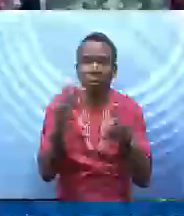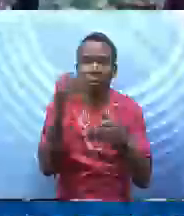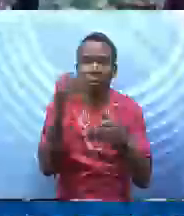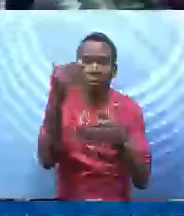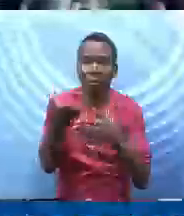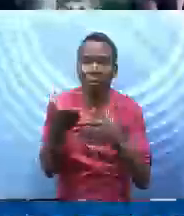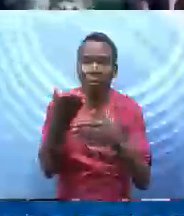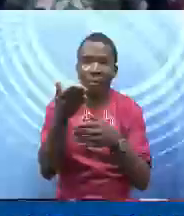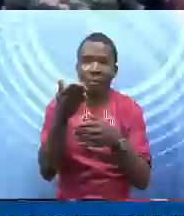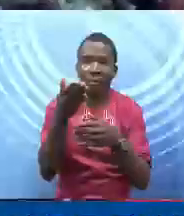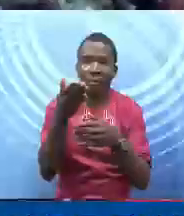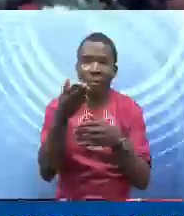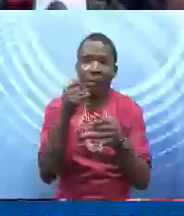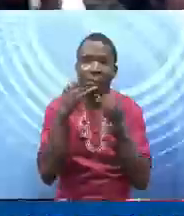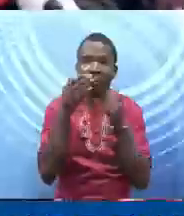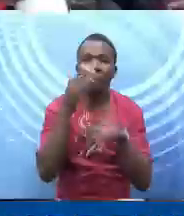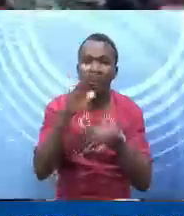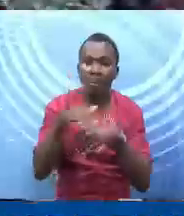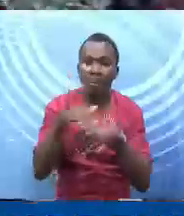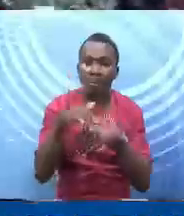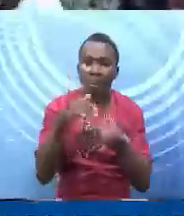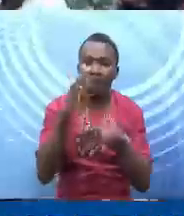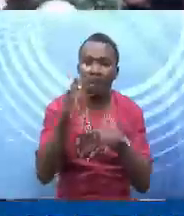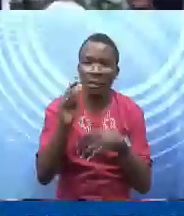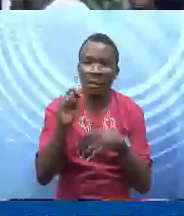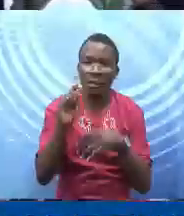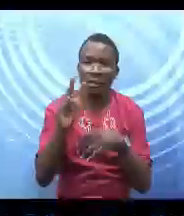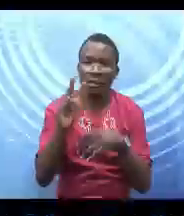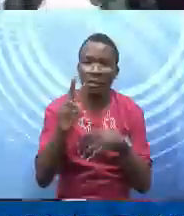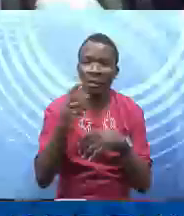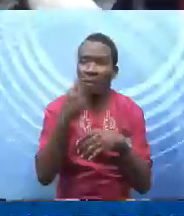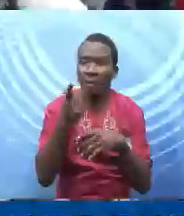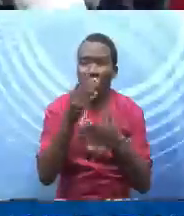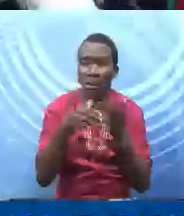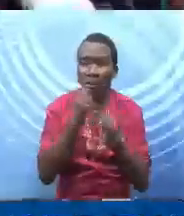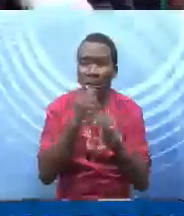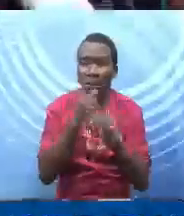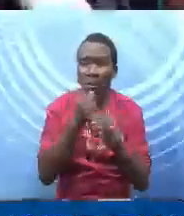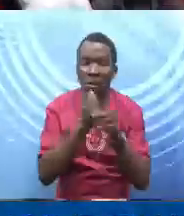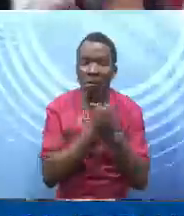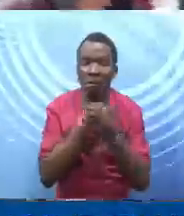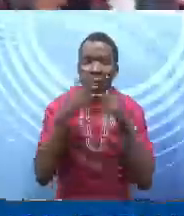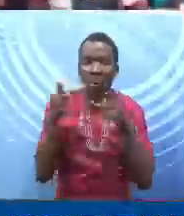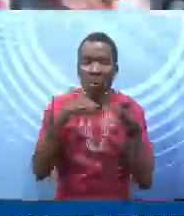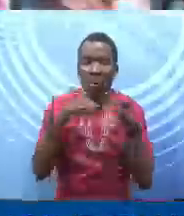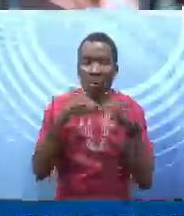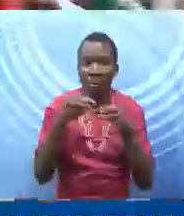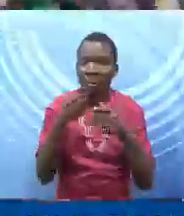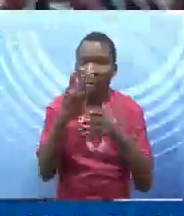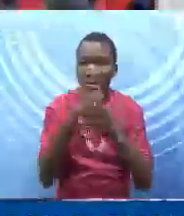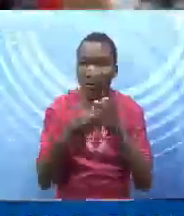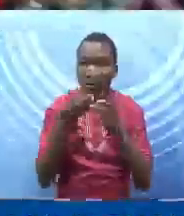Nyuma y'inkuru BTN TV twabagejejeho ya bamwe mu bacuruzi bakoreraga mu isoko ry'Inkundamahoro Modern Market bavugaga ko baterwa igihombo